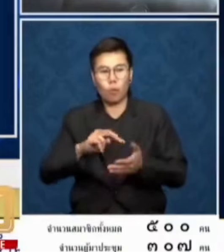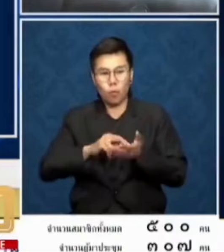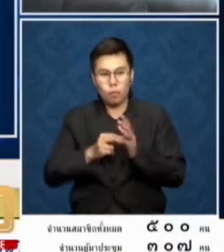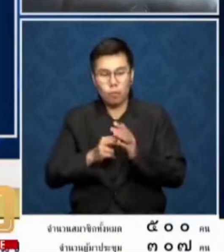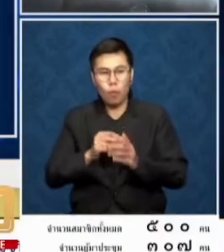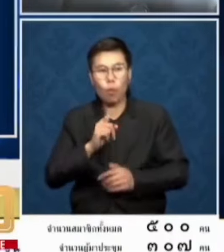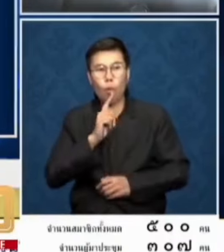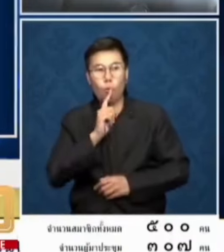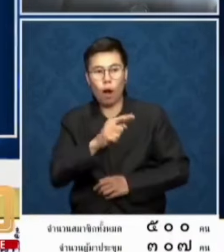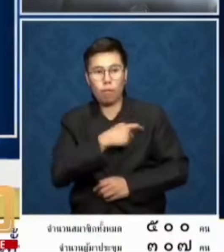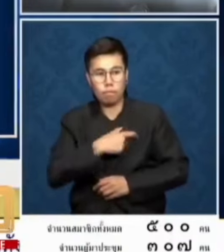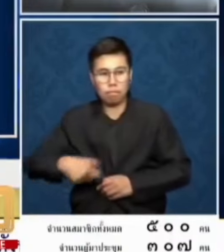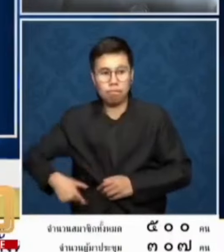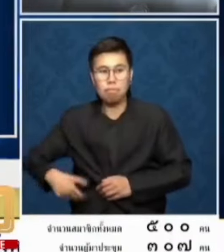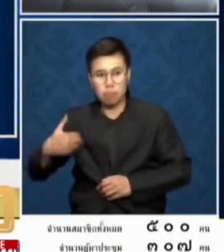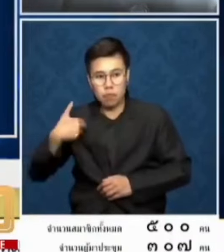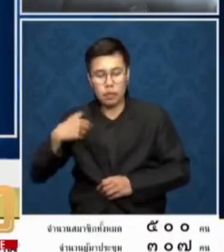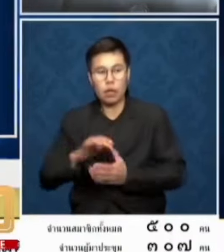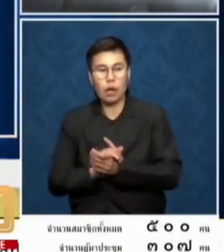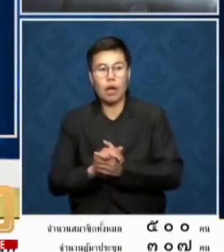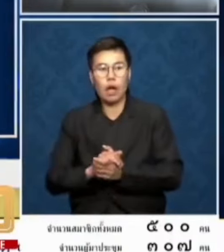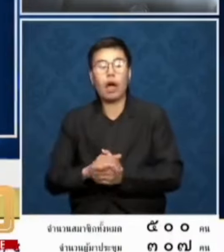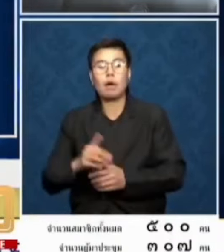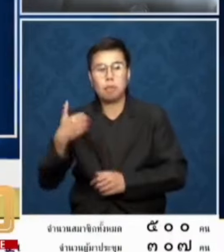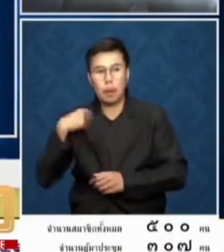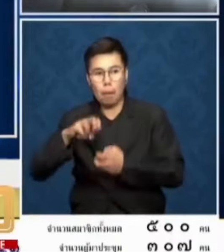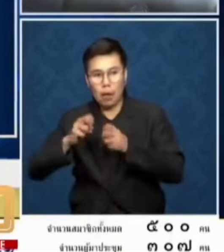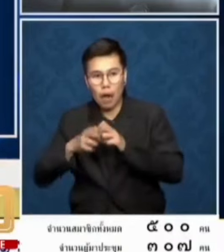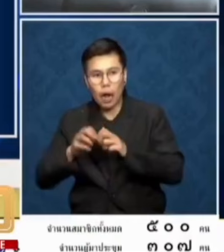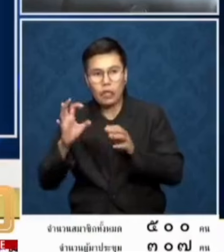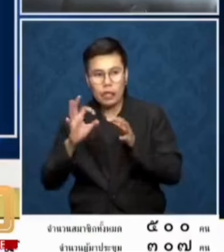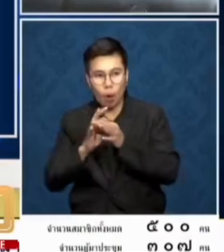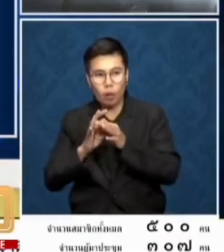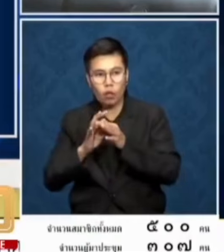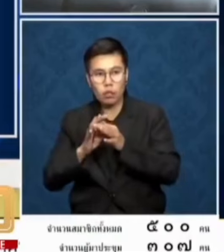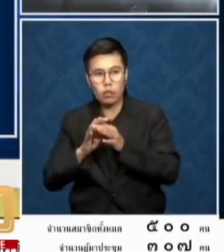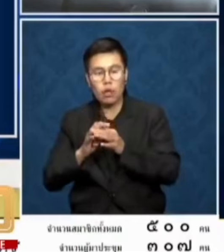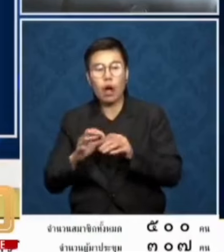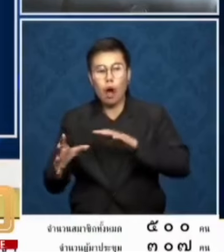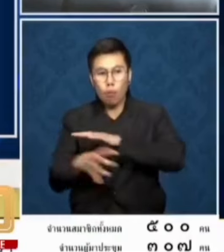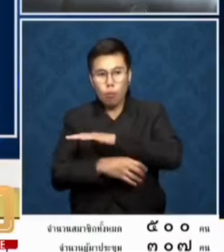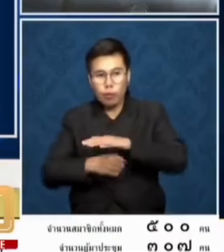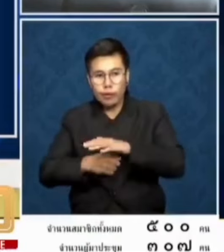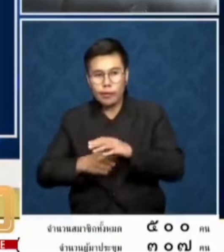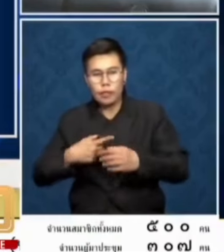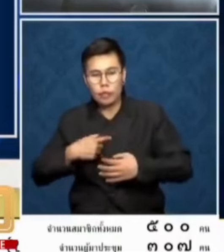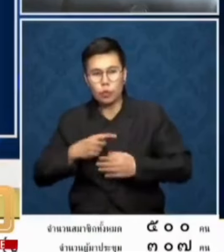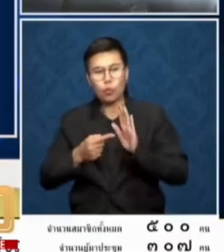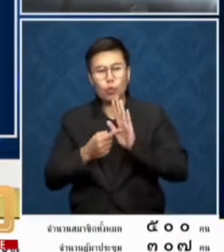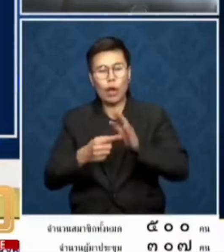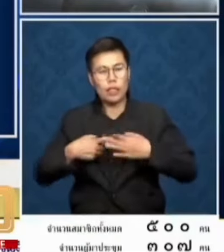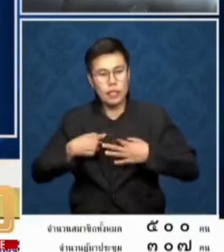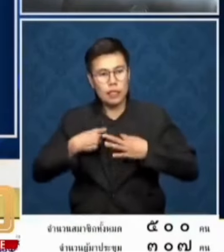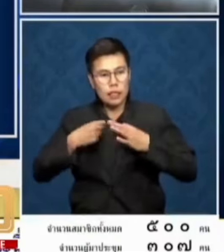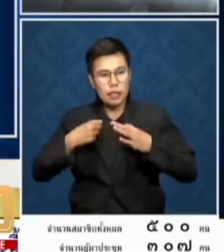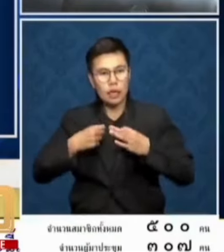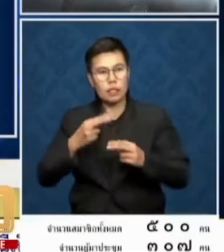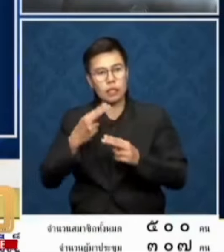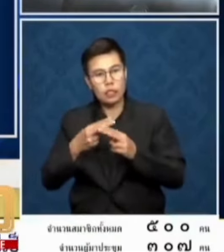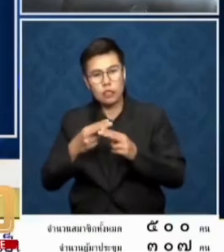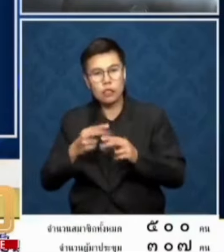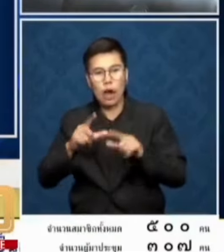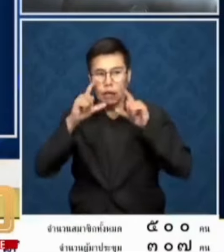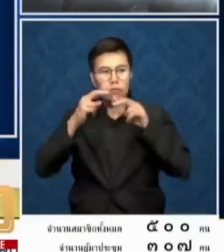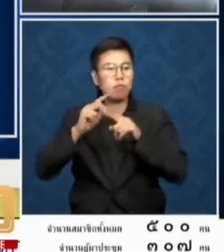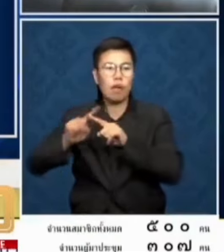ละเมิดลิขสิทธิ์นะคะปิดไป90 URL นะคะอื่นๆอีก100กว่า URL นะคะก็จะเห็นได้ว่านะคะสถิติการเป็นเว็บไซต์ย้อนหลังนะคะใน